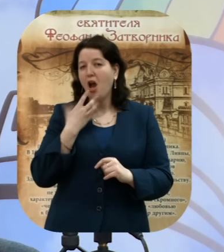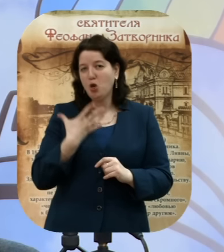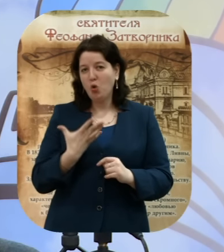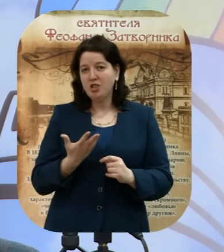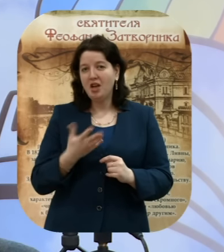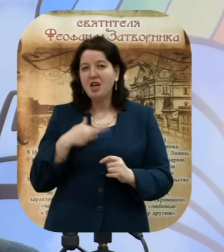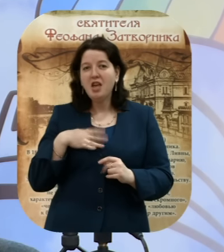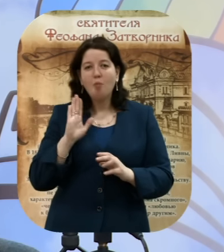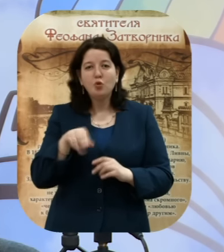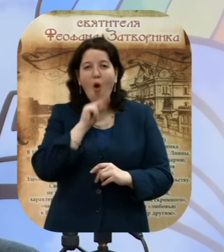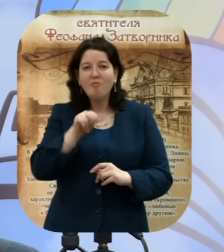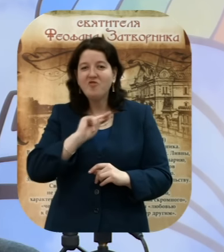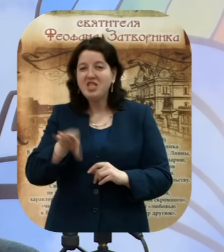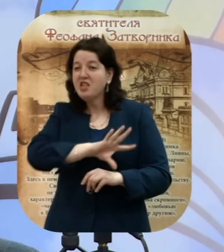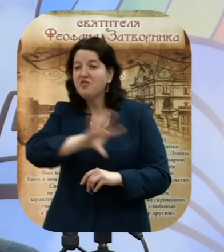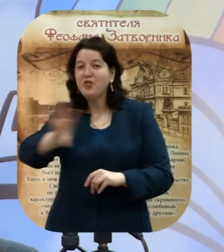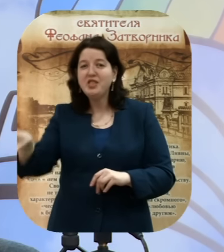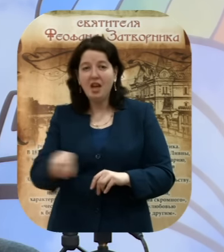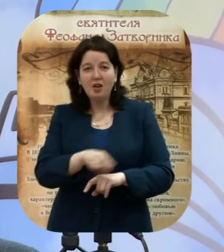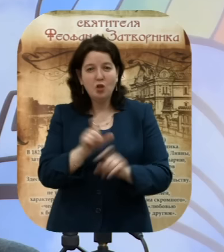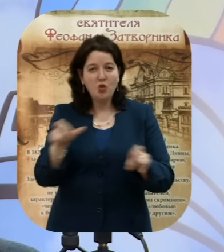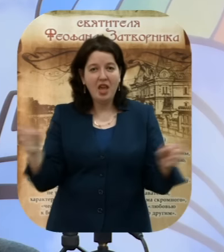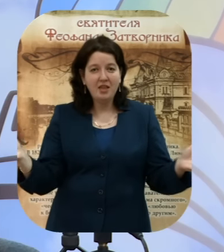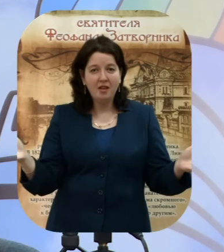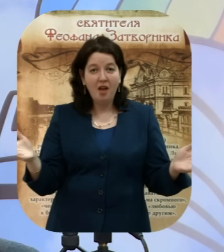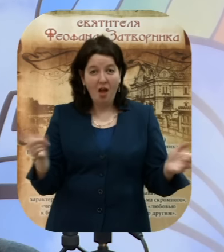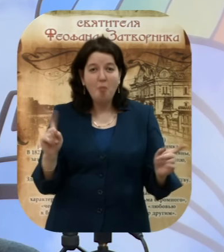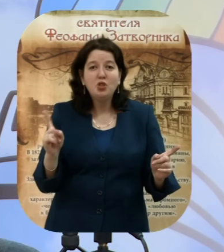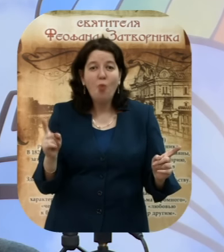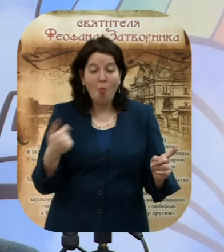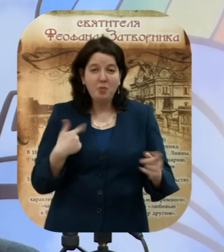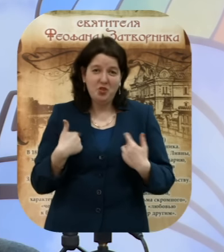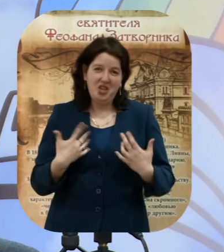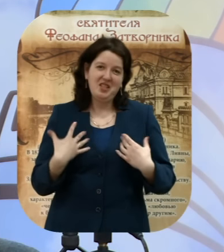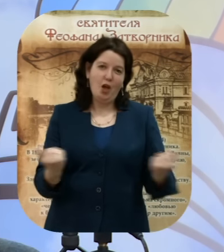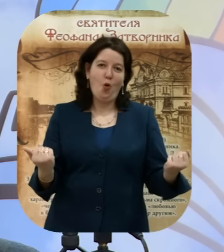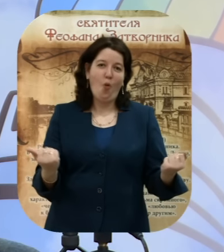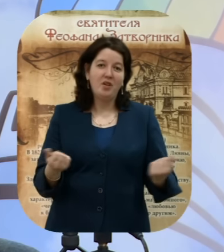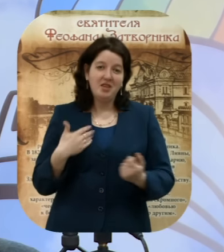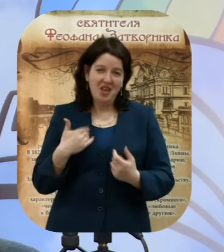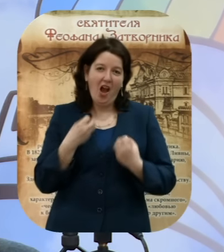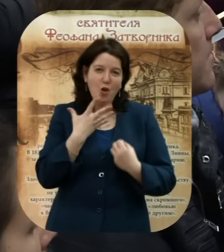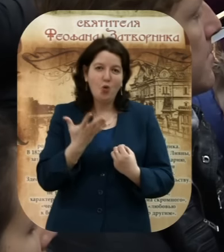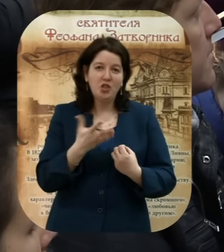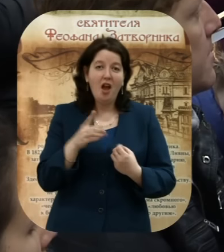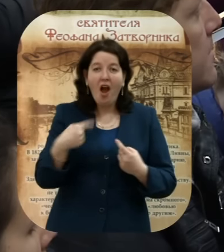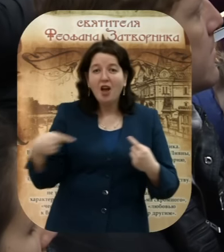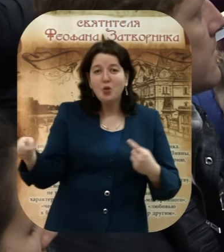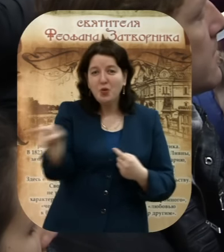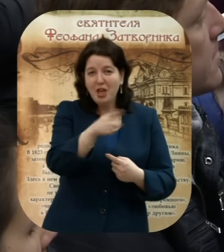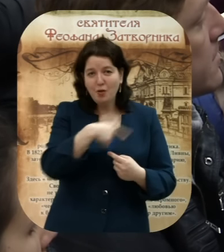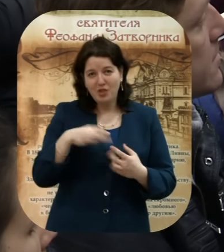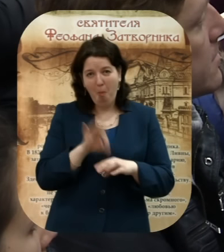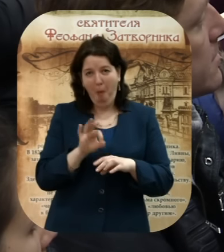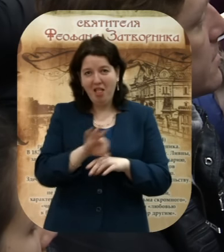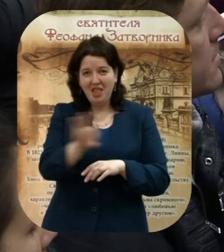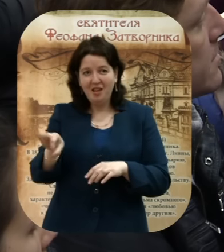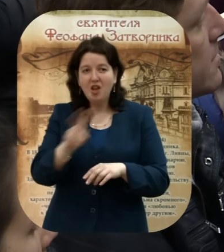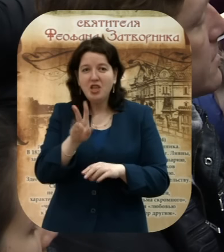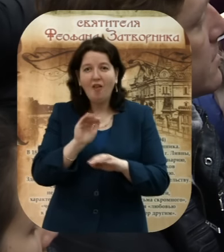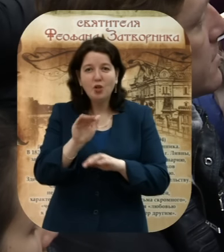на свете вокруг себя. Почему? Потому что я-то хорош, я здоров, а все вокруг меня больные. Никого не